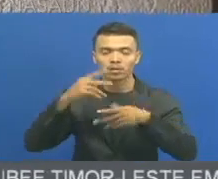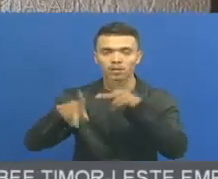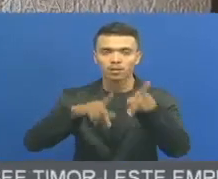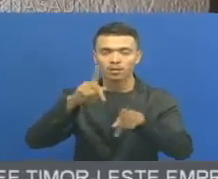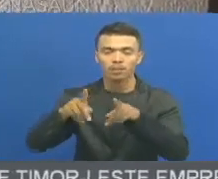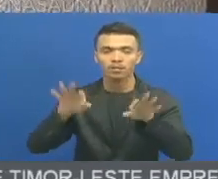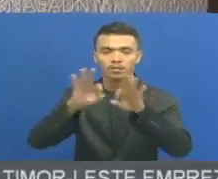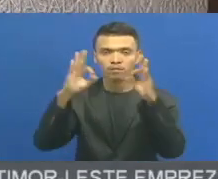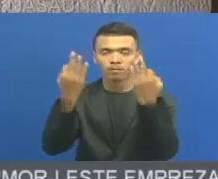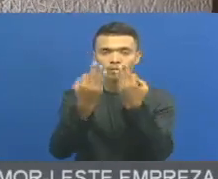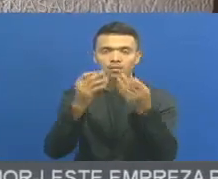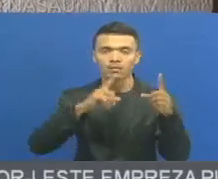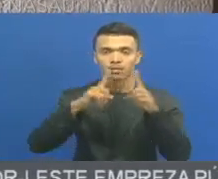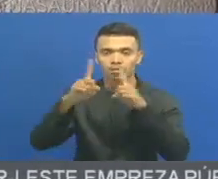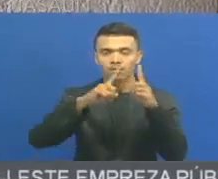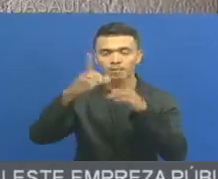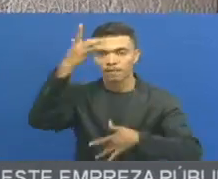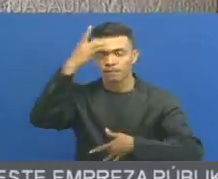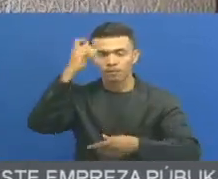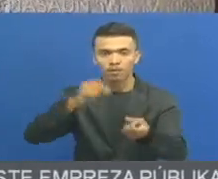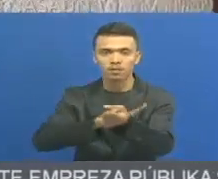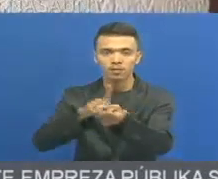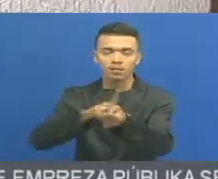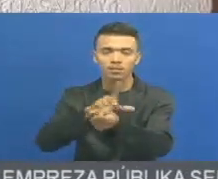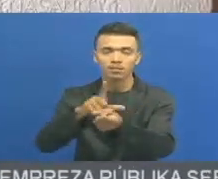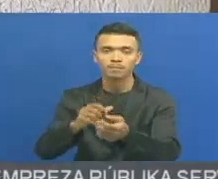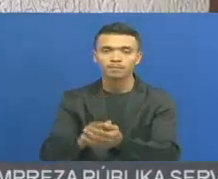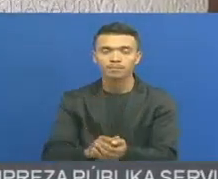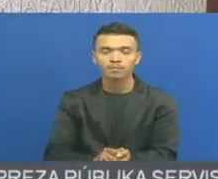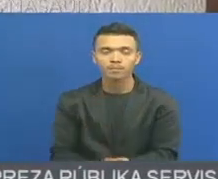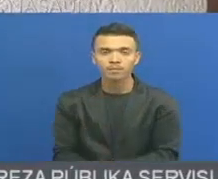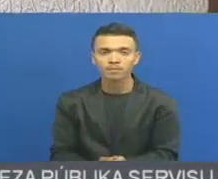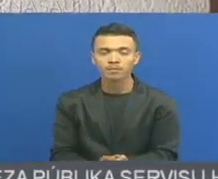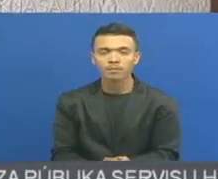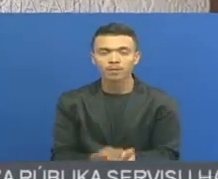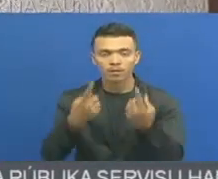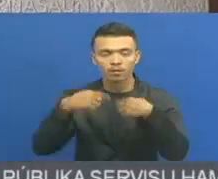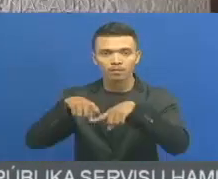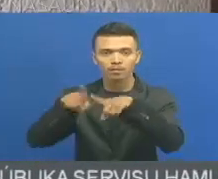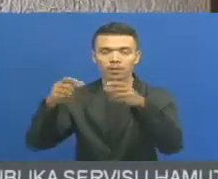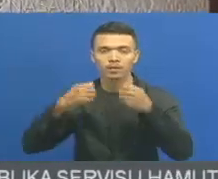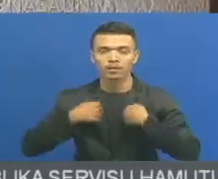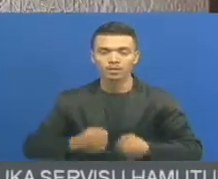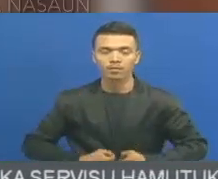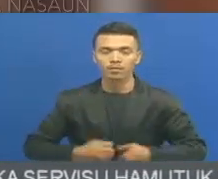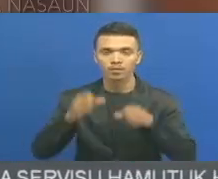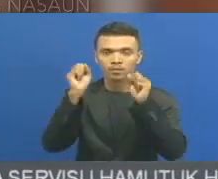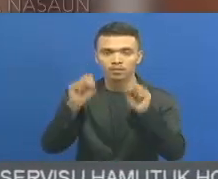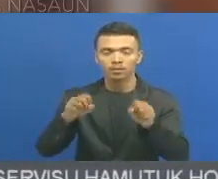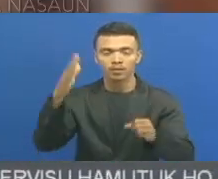hauni familia sira fosai dia hau mora sira lepra hau dia lai hau la kona lepra. Sira le ole pra dekle oba mis oba be Saudi pra bele hatene oni